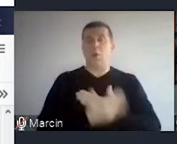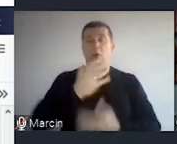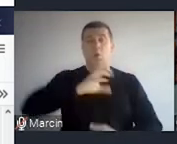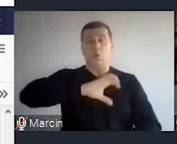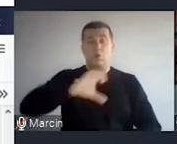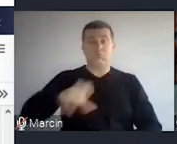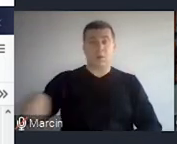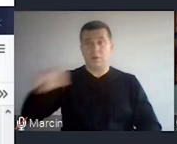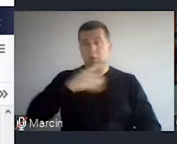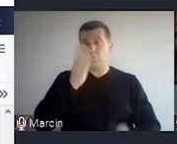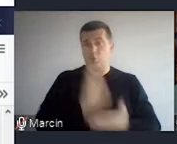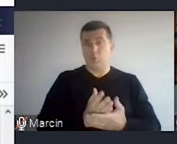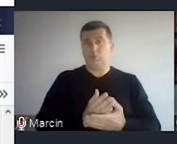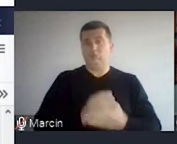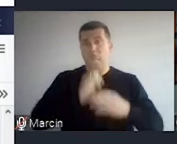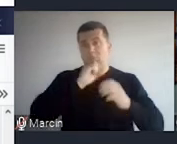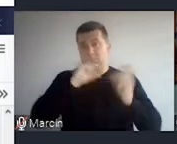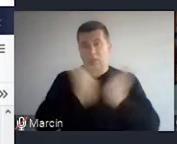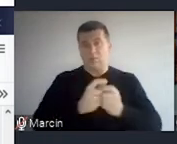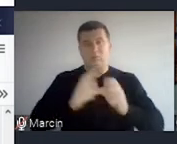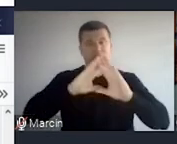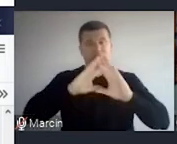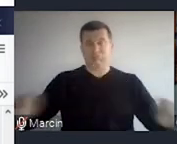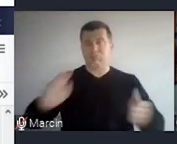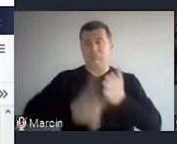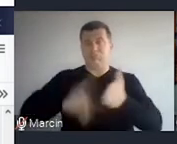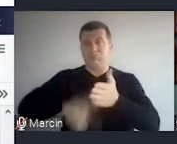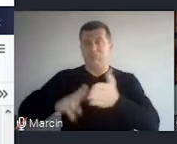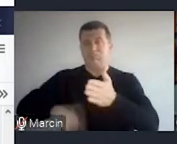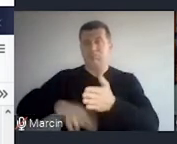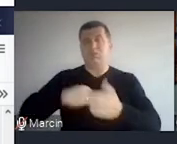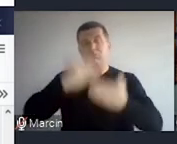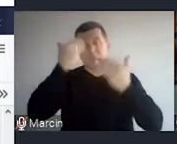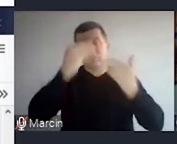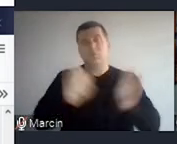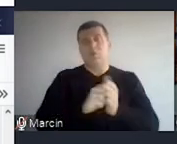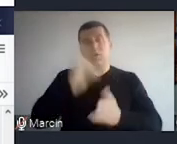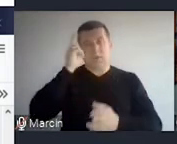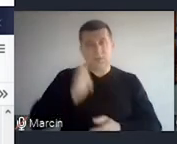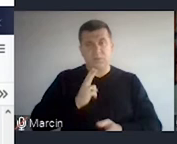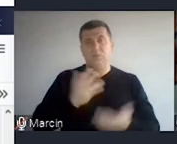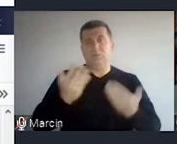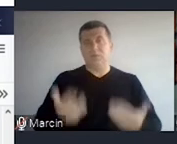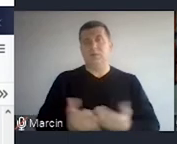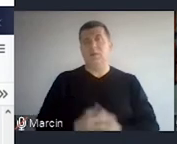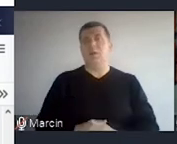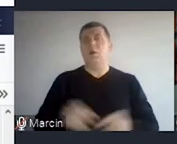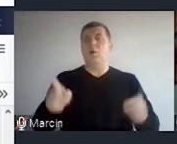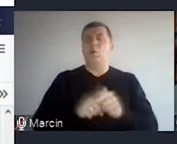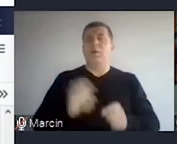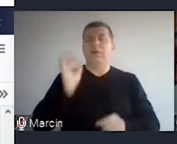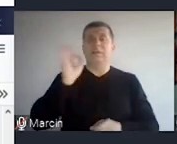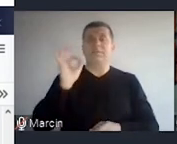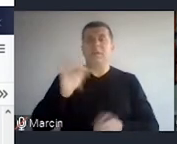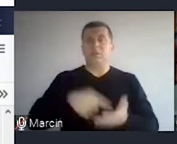grupa docelowa nam się zupełnie rozpada, no to informujemy o tym instytucję, natomiast zarówno